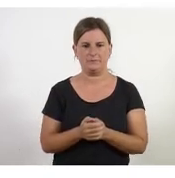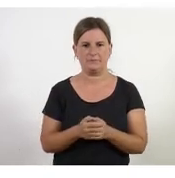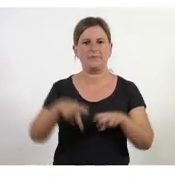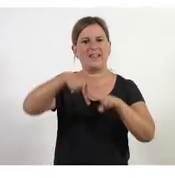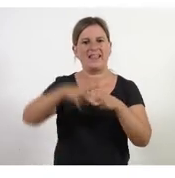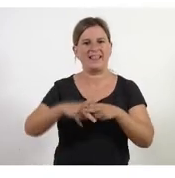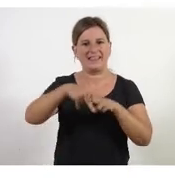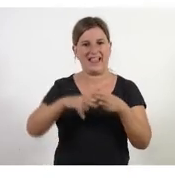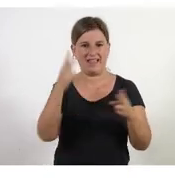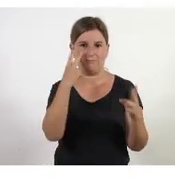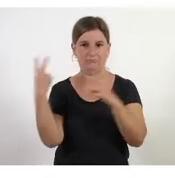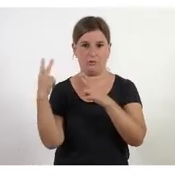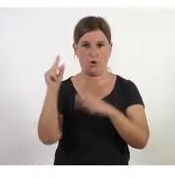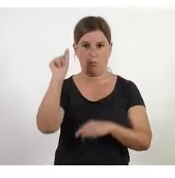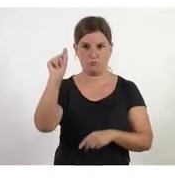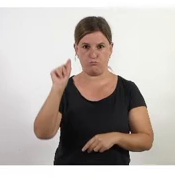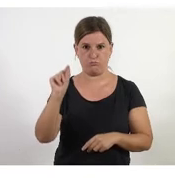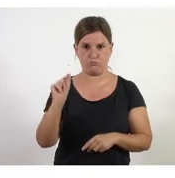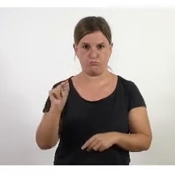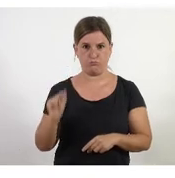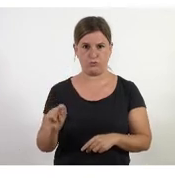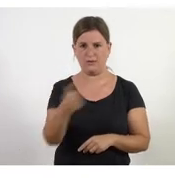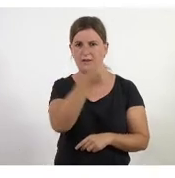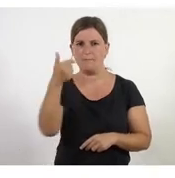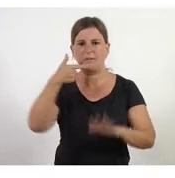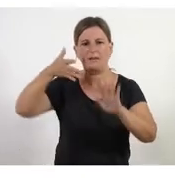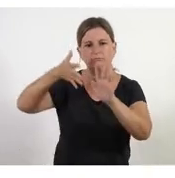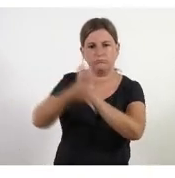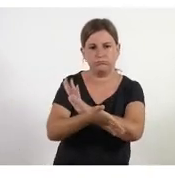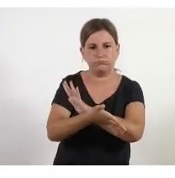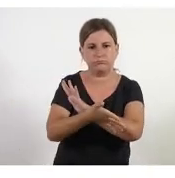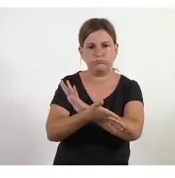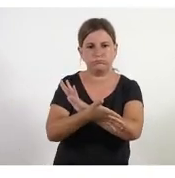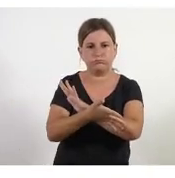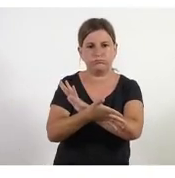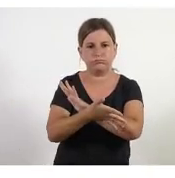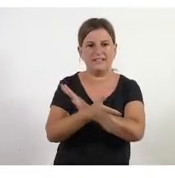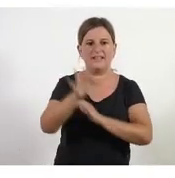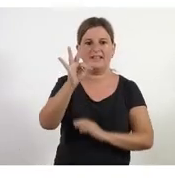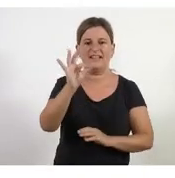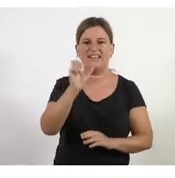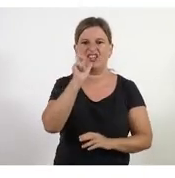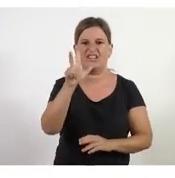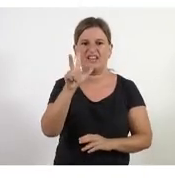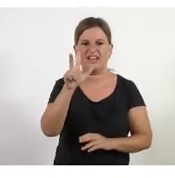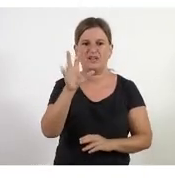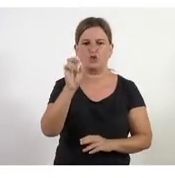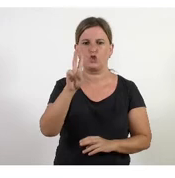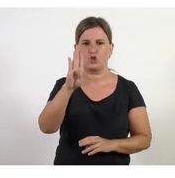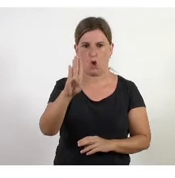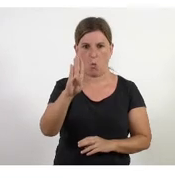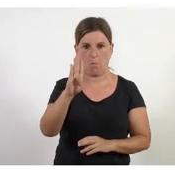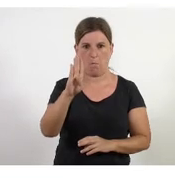anirem veient aquests punts que veiem. Primer parlarem de TechSap Spain, abans coneguda com Proyecto